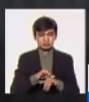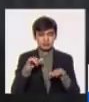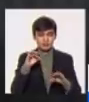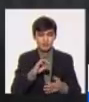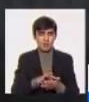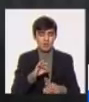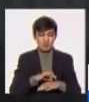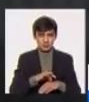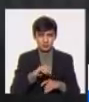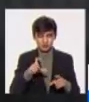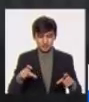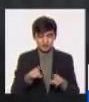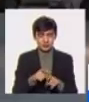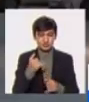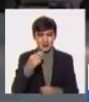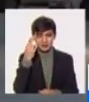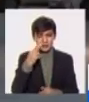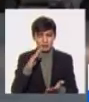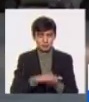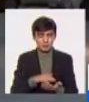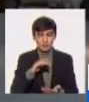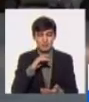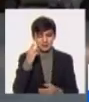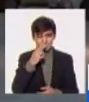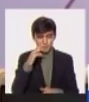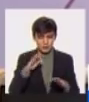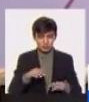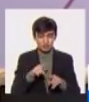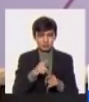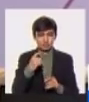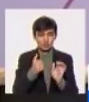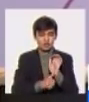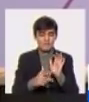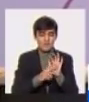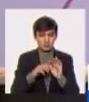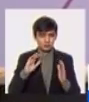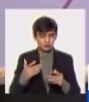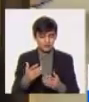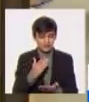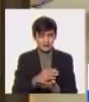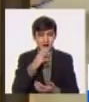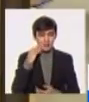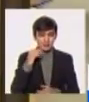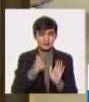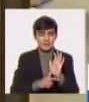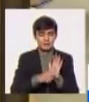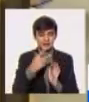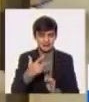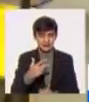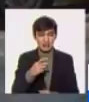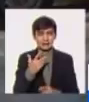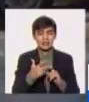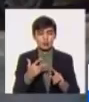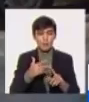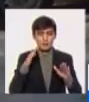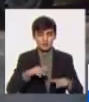заражения по-прежнему лидирует столица. Там зарегистрировано 168 случаев. В Алматы 73. На третьем